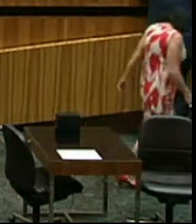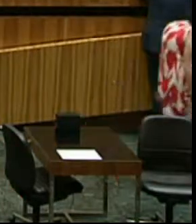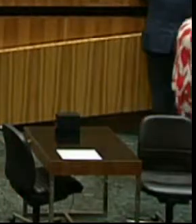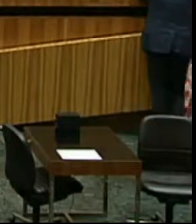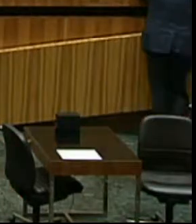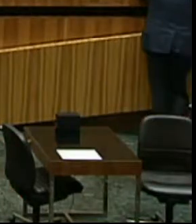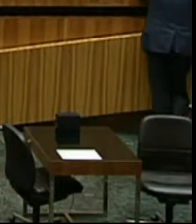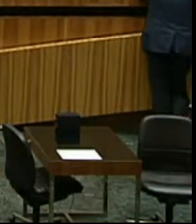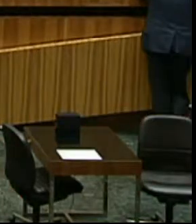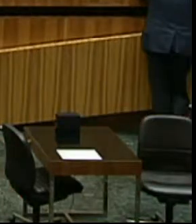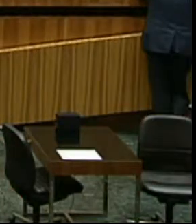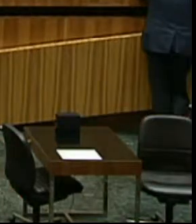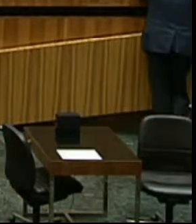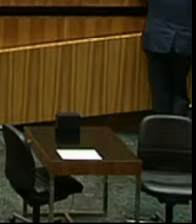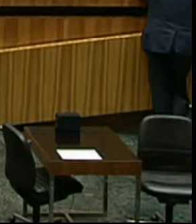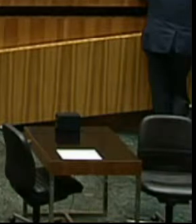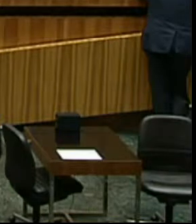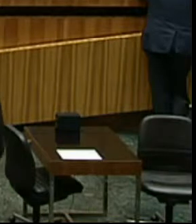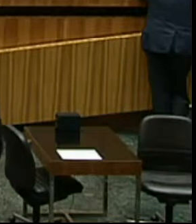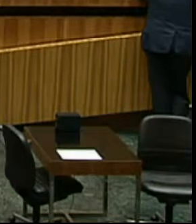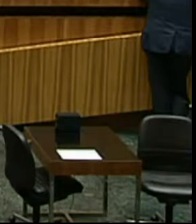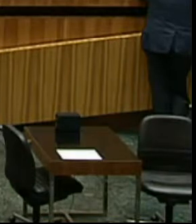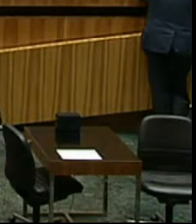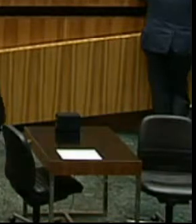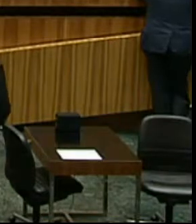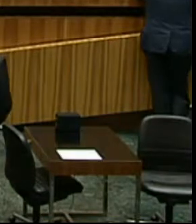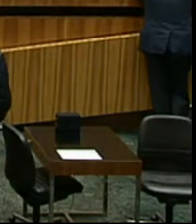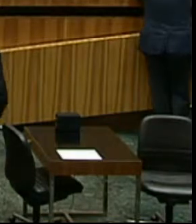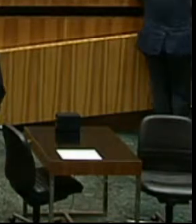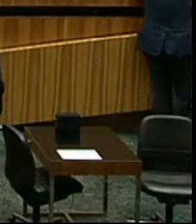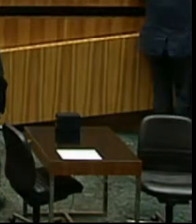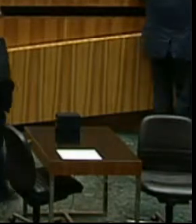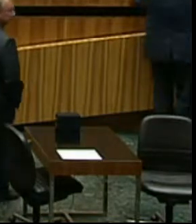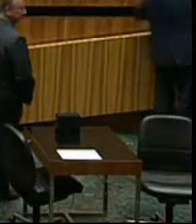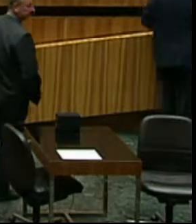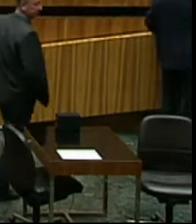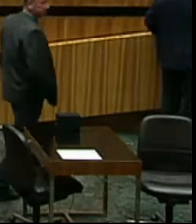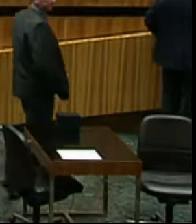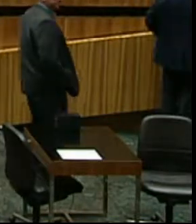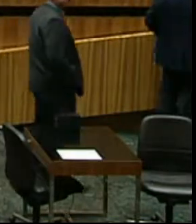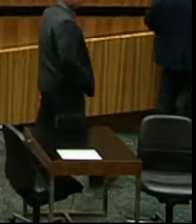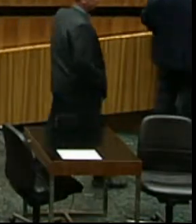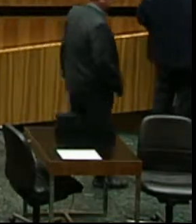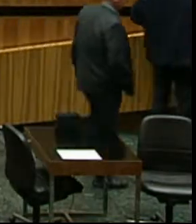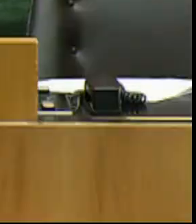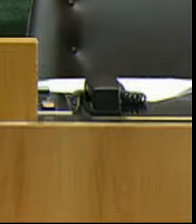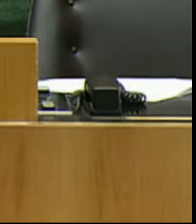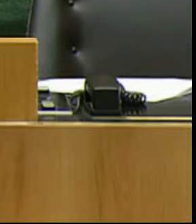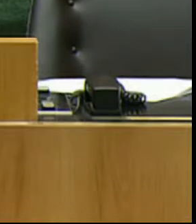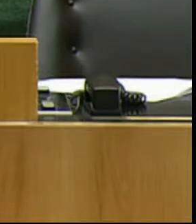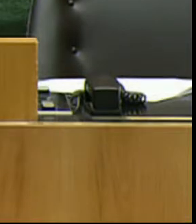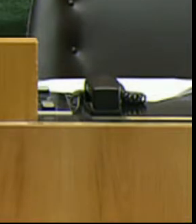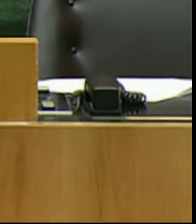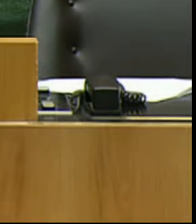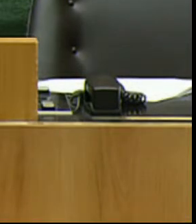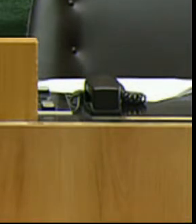Die Stimmabgabe scheint nun beendet. Abgestimmt wird über einen